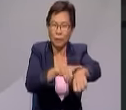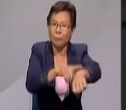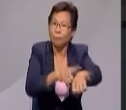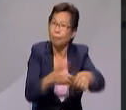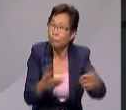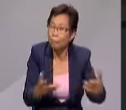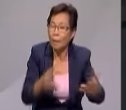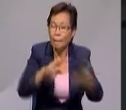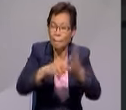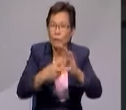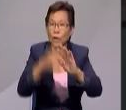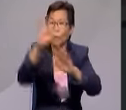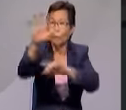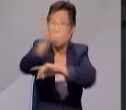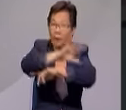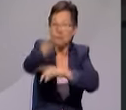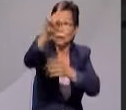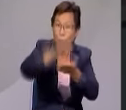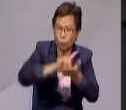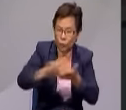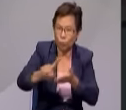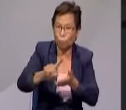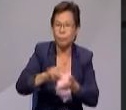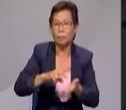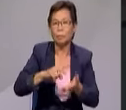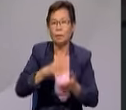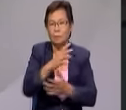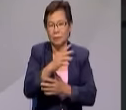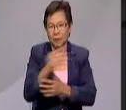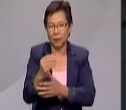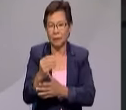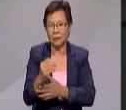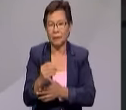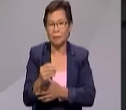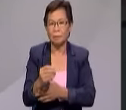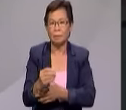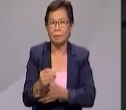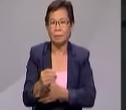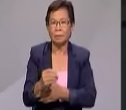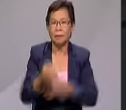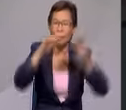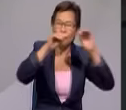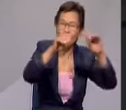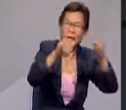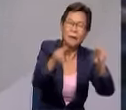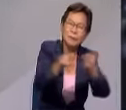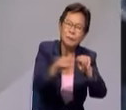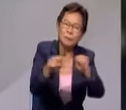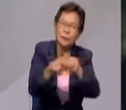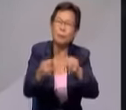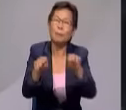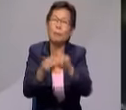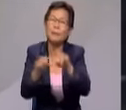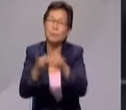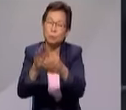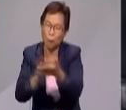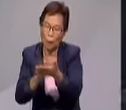Maksudnya 5 hari seminggu ya, dan pengajaran macam sekolah lah.